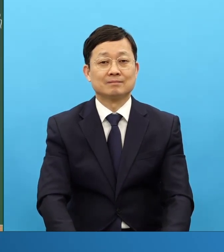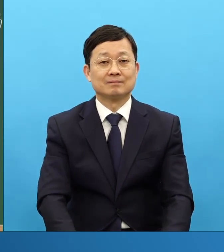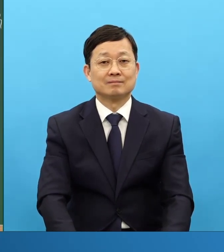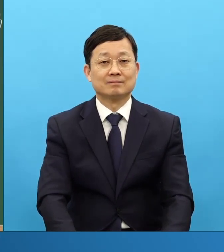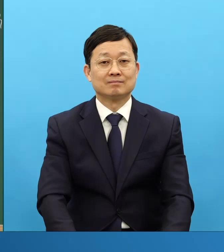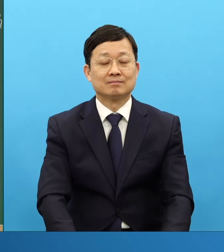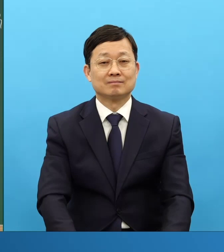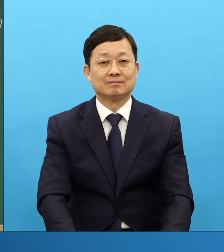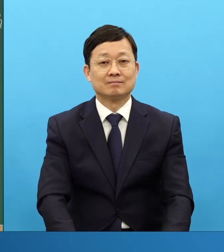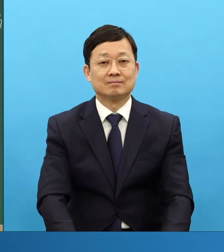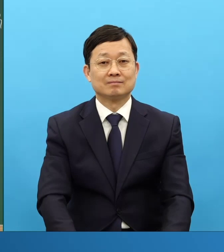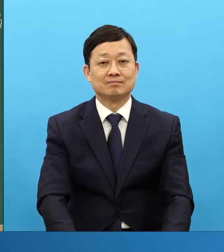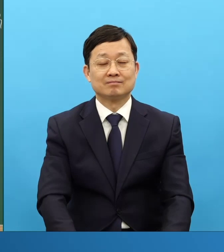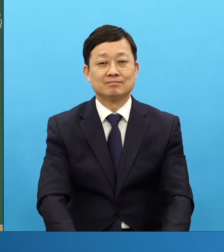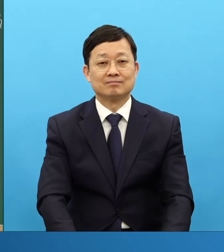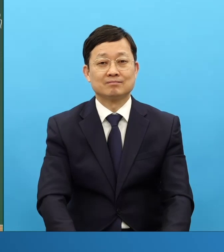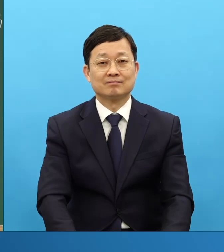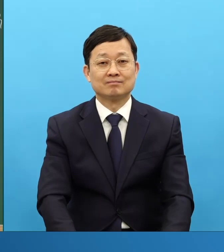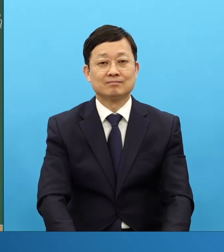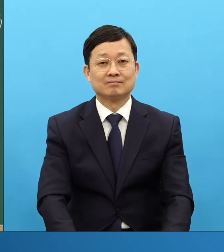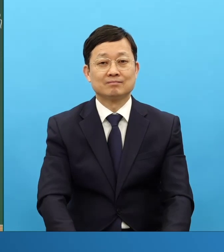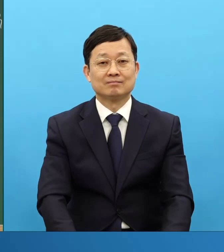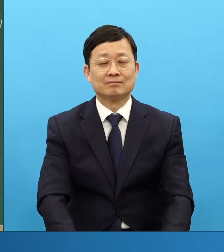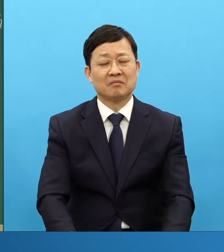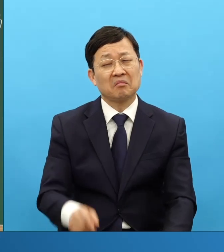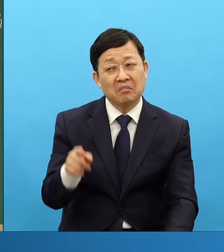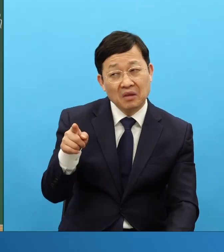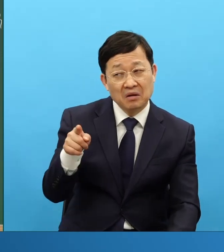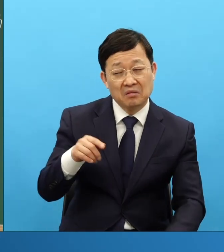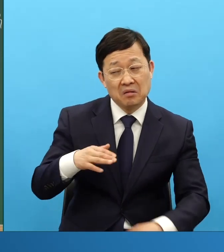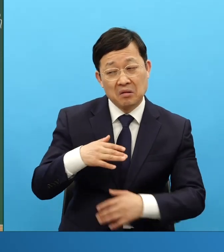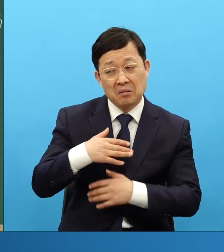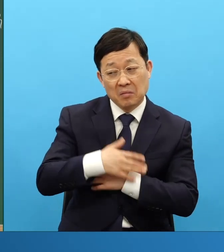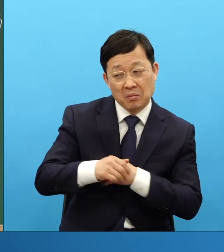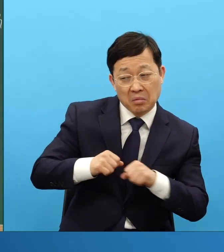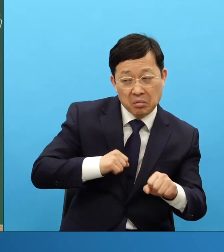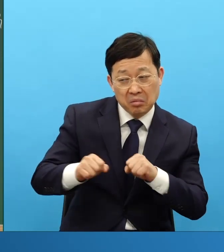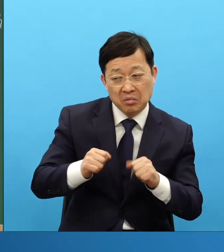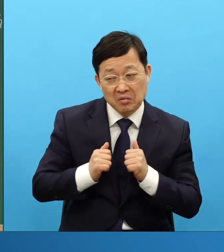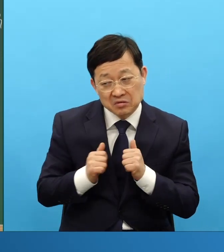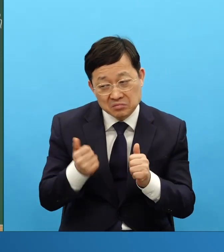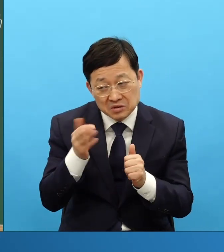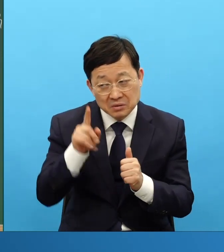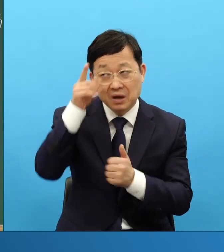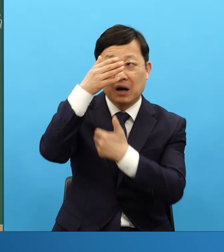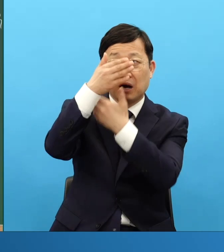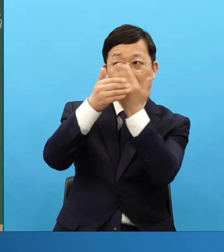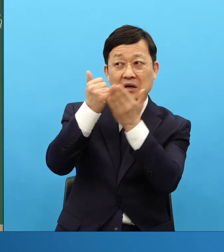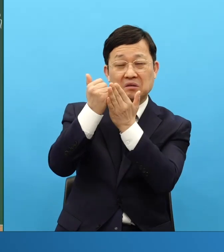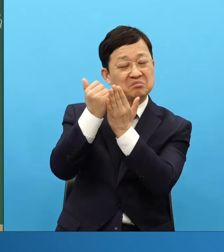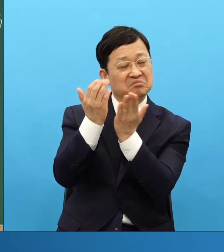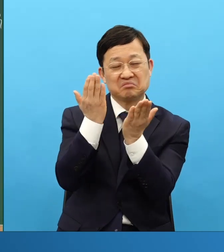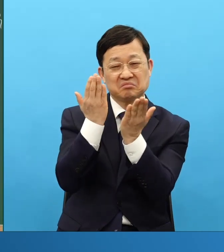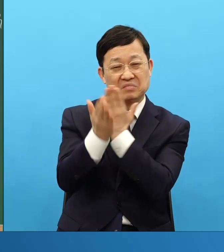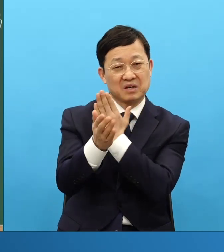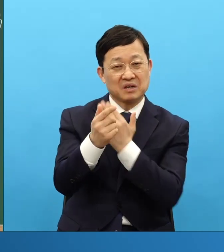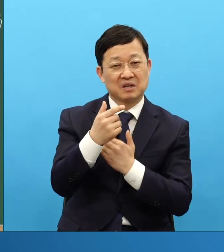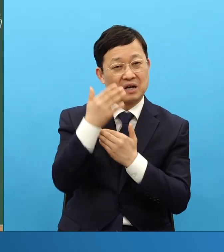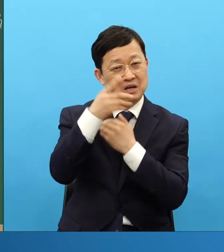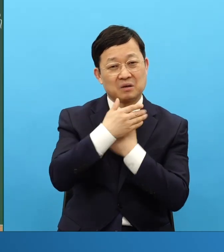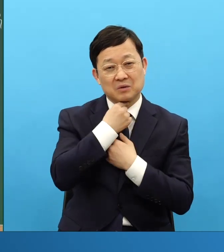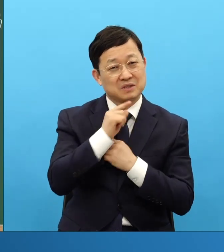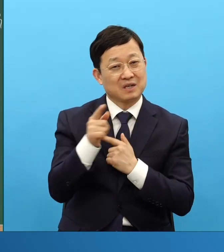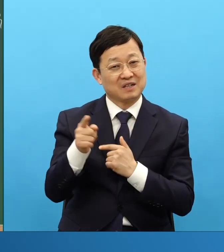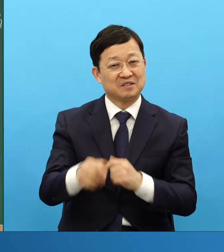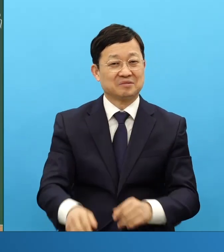하지만은 어떻게 보면 하나님이 원하시는 게 아니란 말이에요. And I see people moving around a lot, and I wonder perhaps is that what God really wants? 그래서